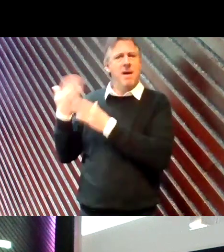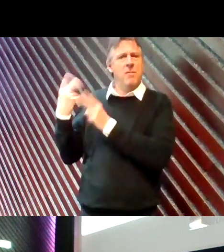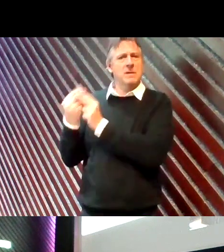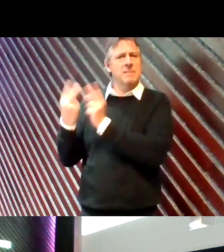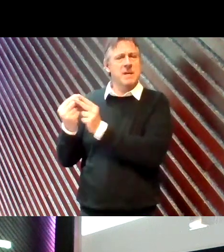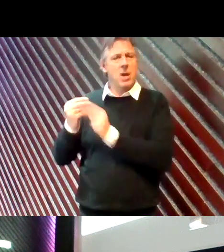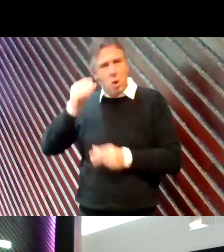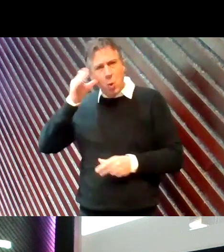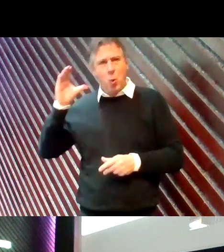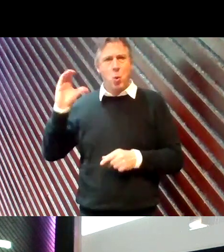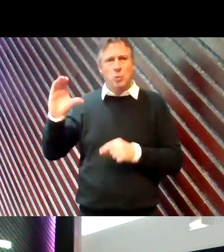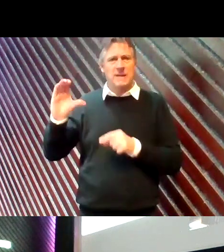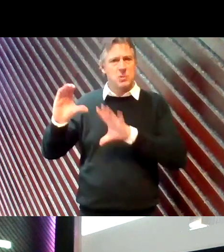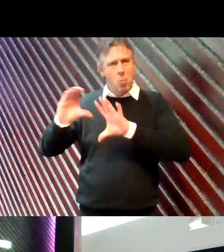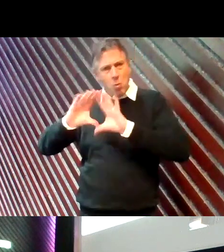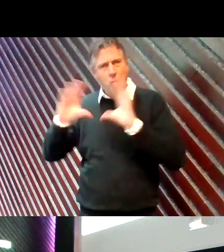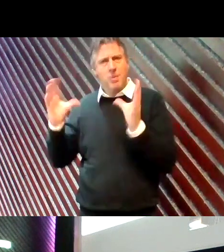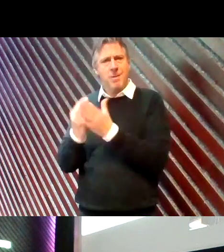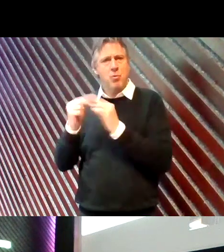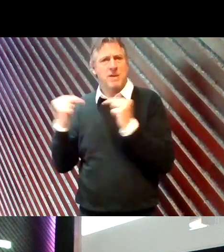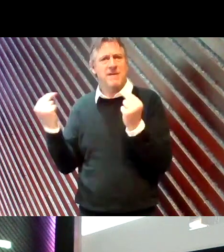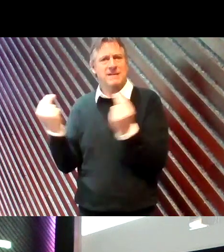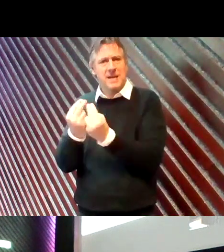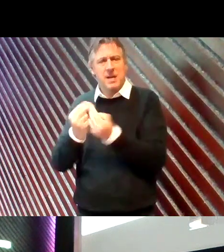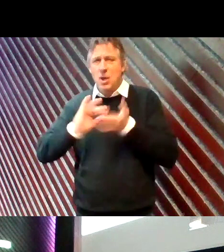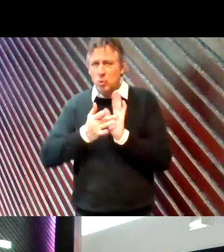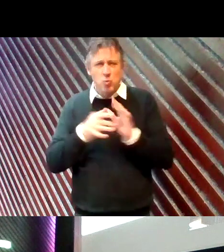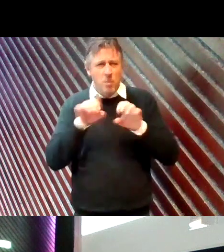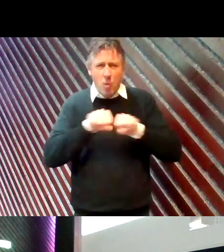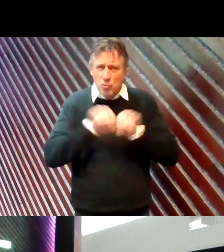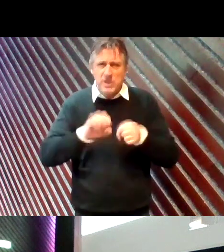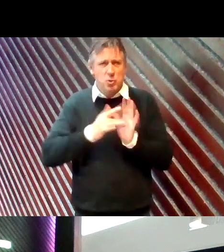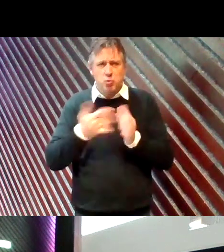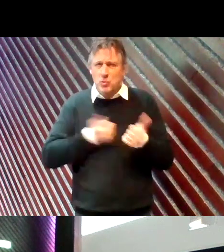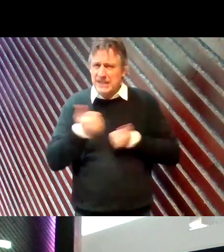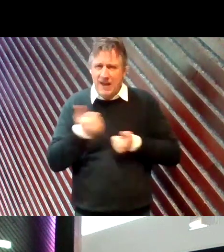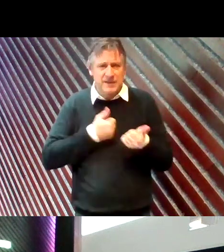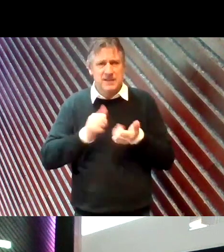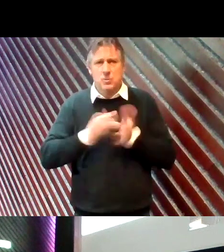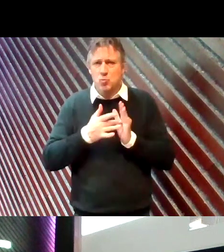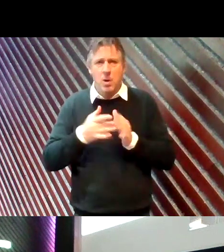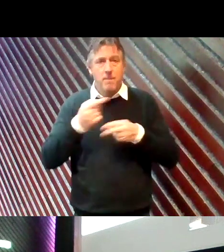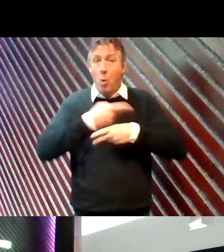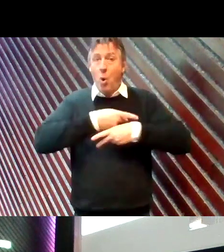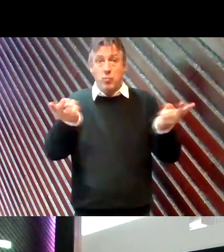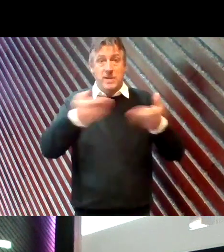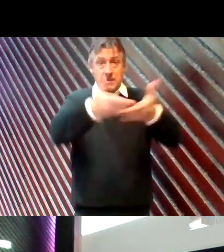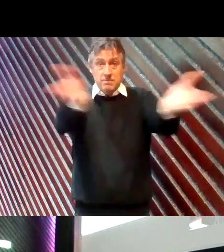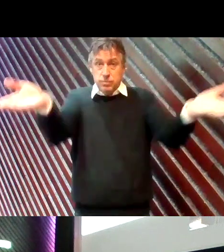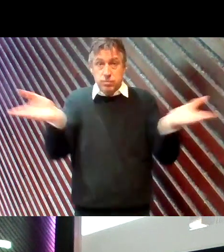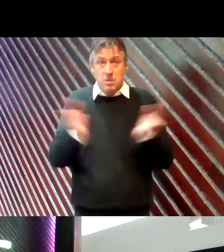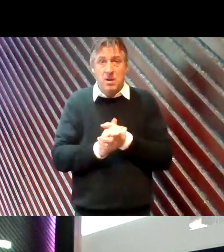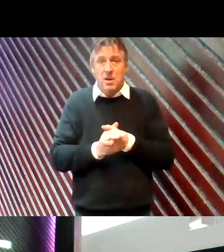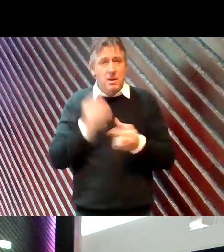quoi ? et bien c'est penser tous les produits tous les services du grand public en